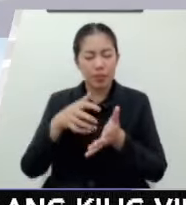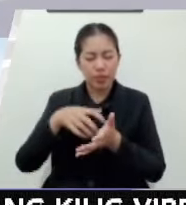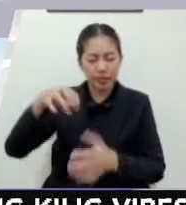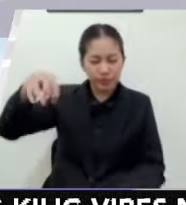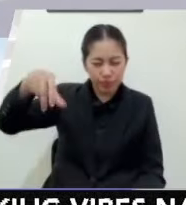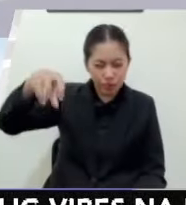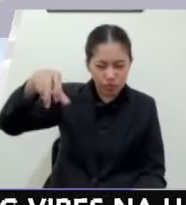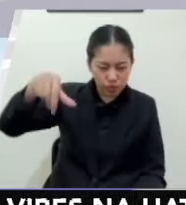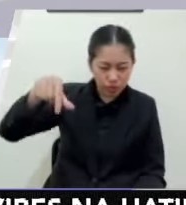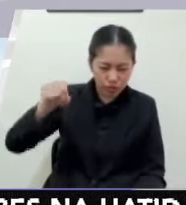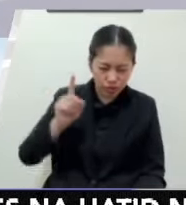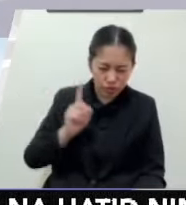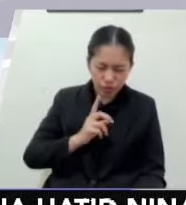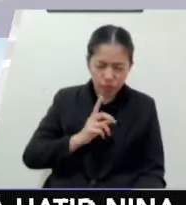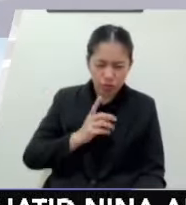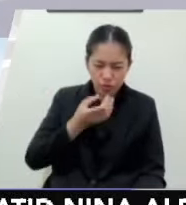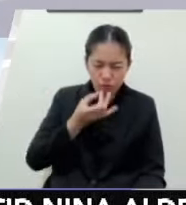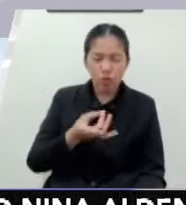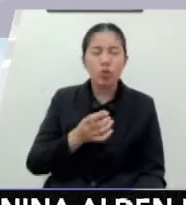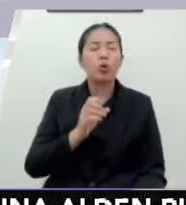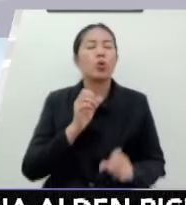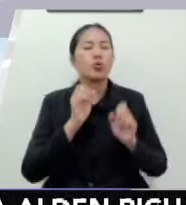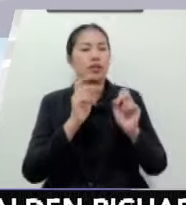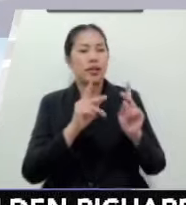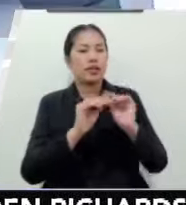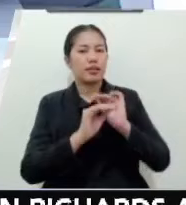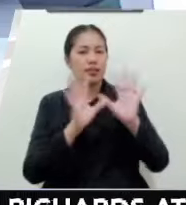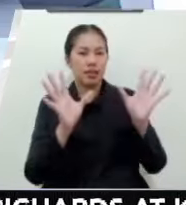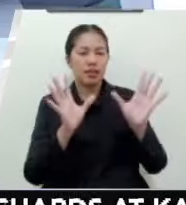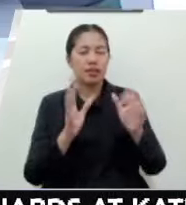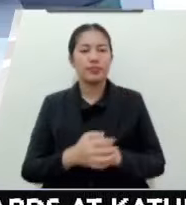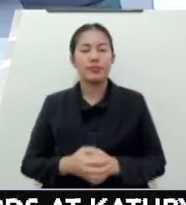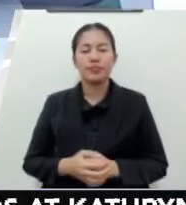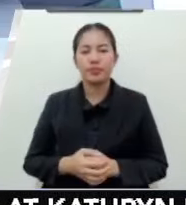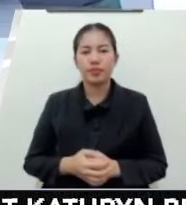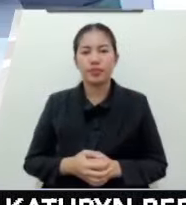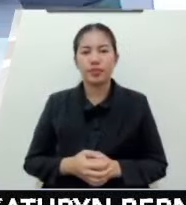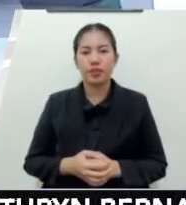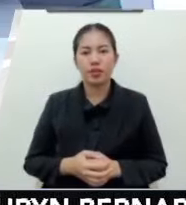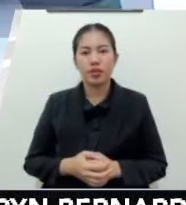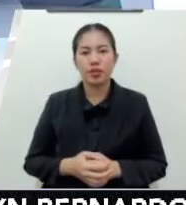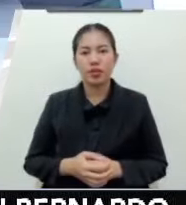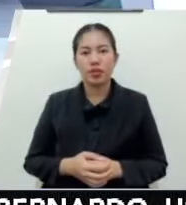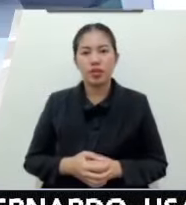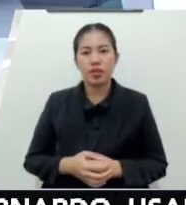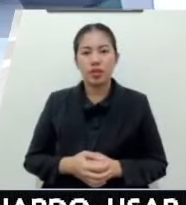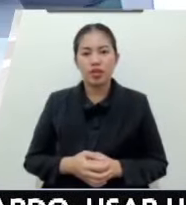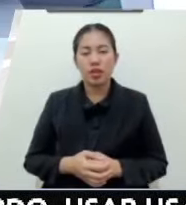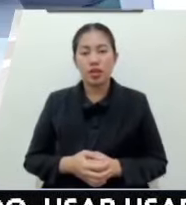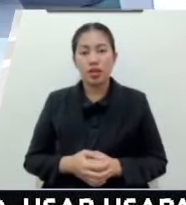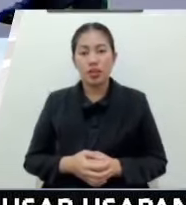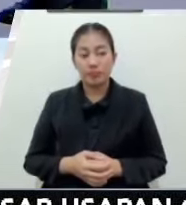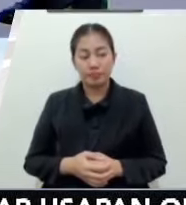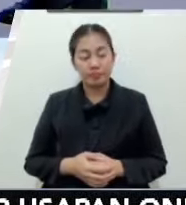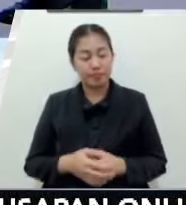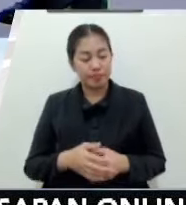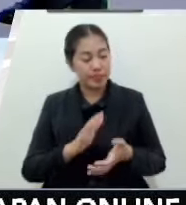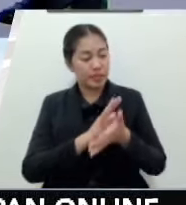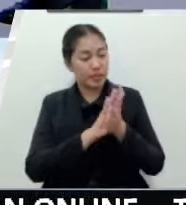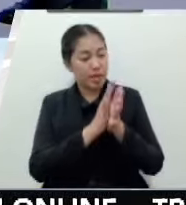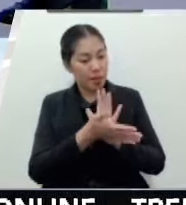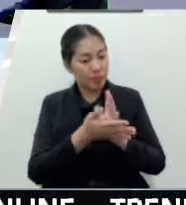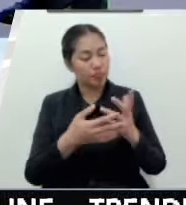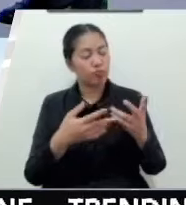tubig. Malinaw na po. Salamat. Aabot po ba tayo dun sa pagrarasyon ng tubig o rotational water interruption sakaling lumala pa yung epekto ng